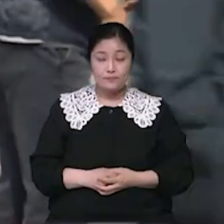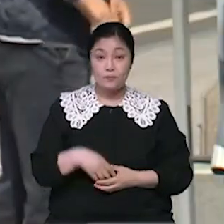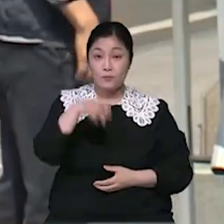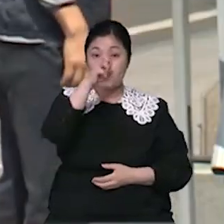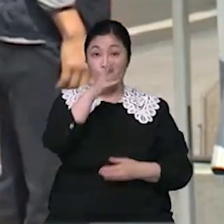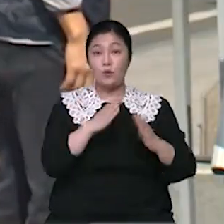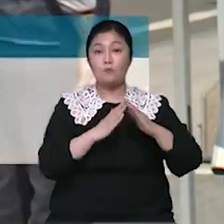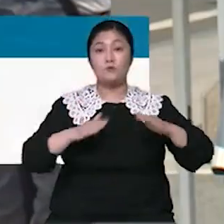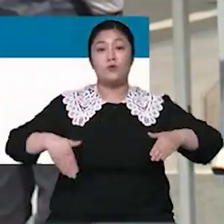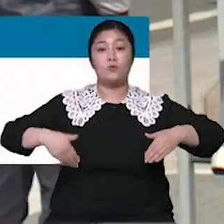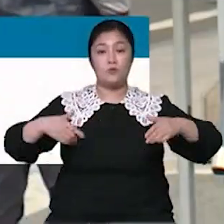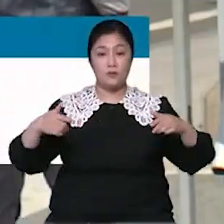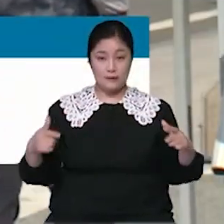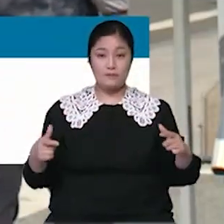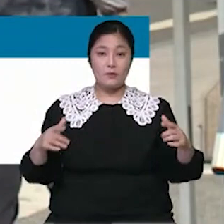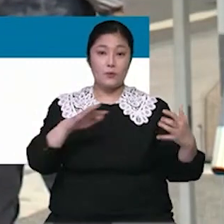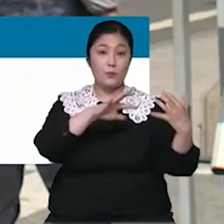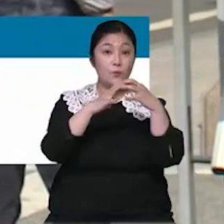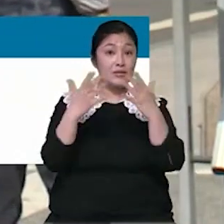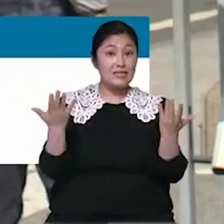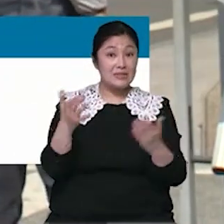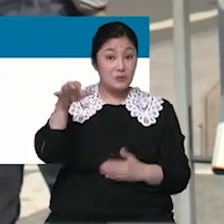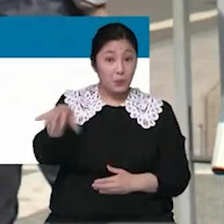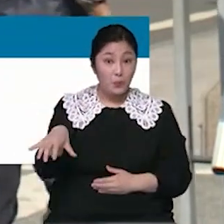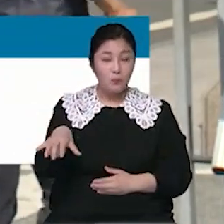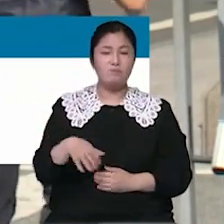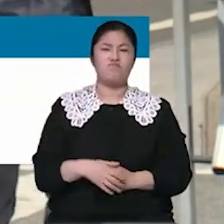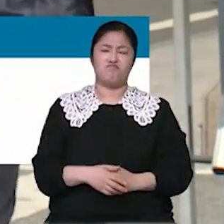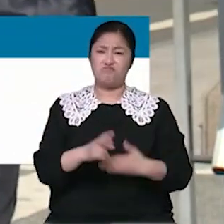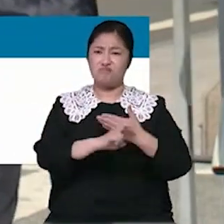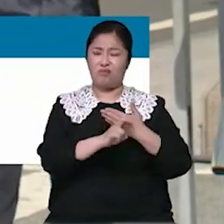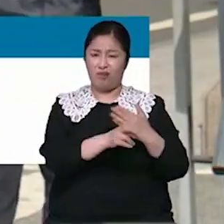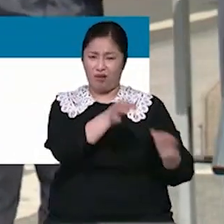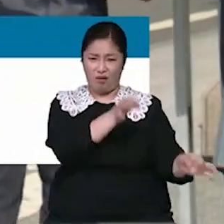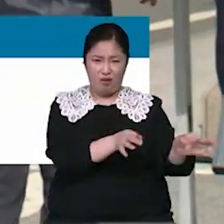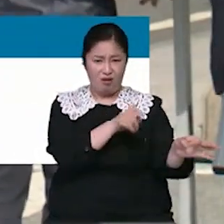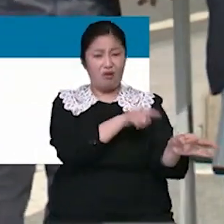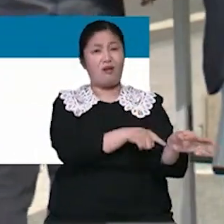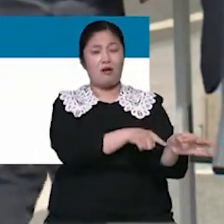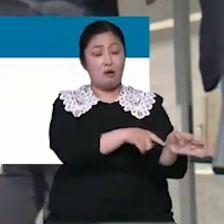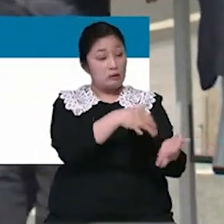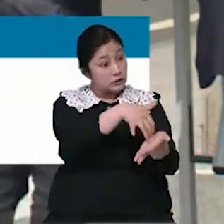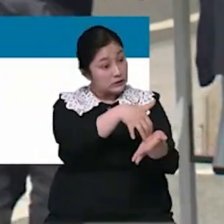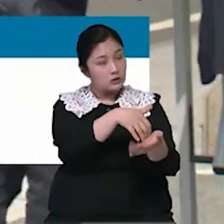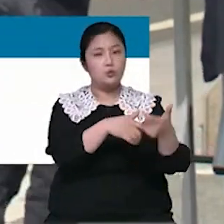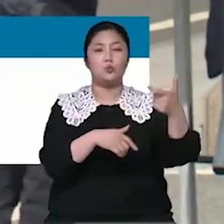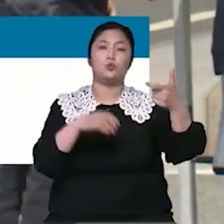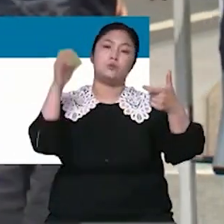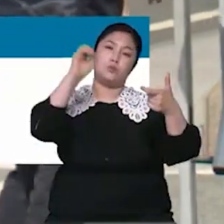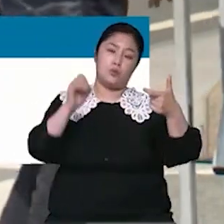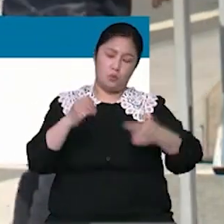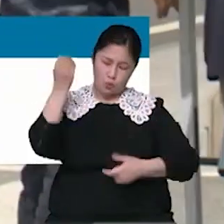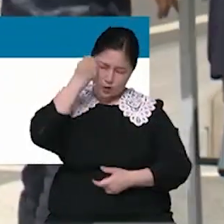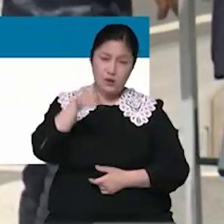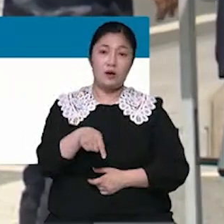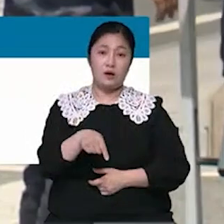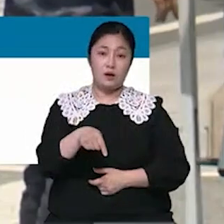전남의 공사 현장이 불법 하도급의 60%를 차지하고